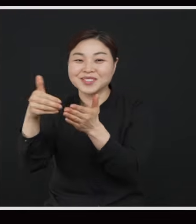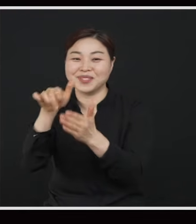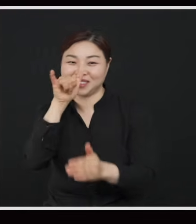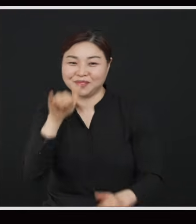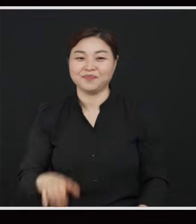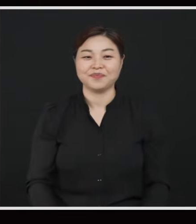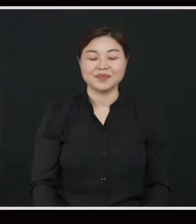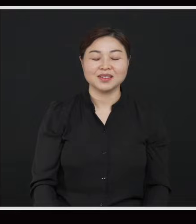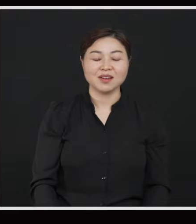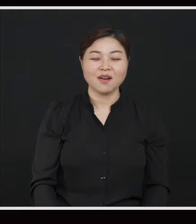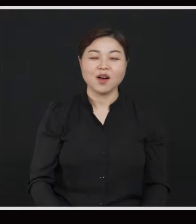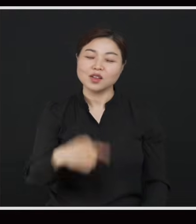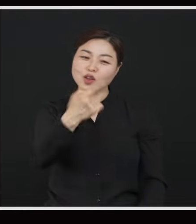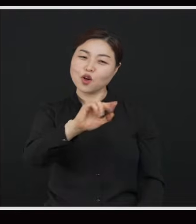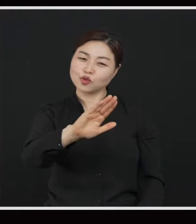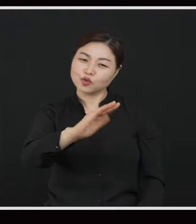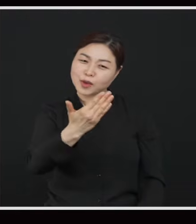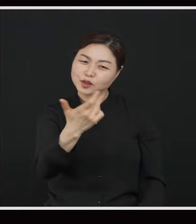해가지고 우리나라